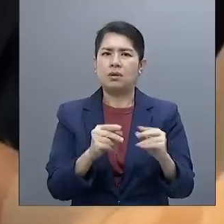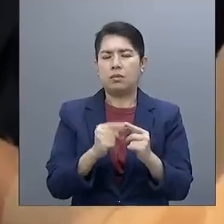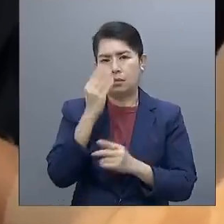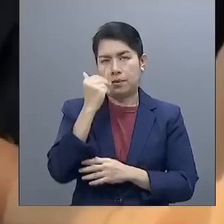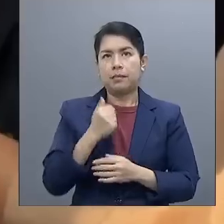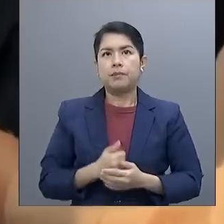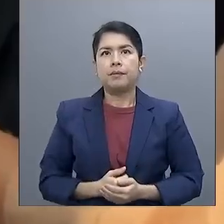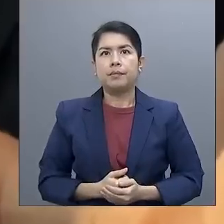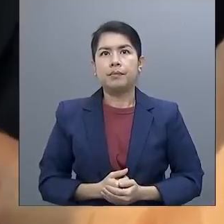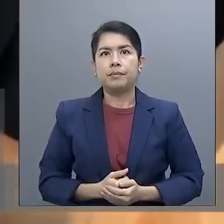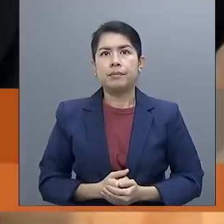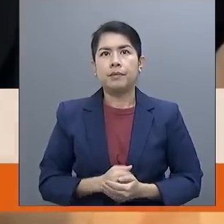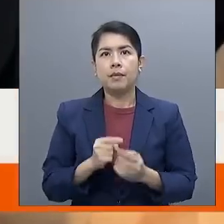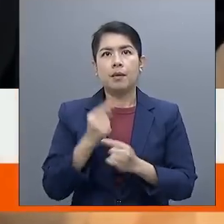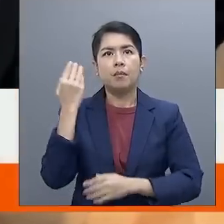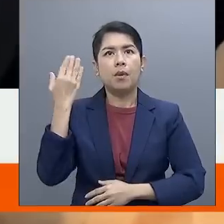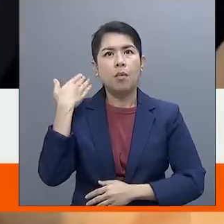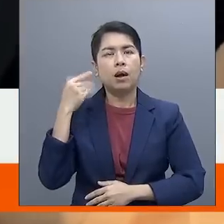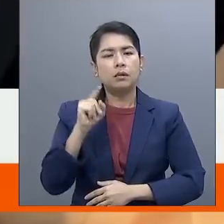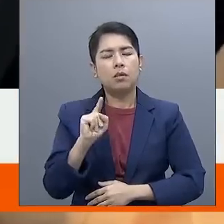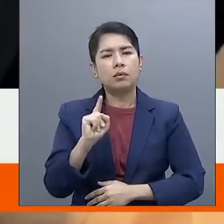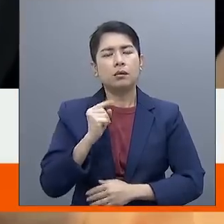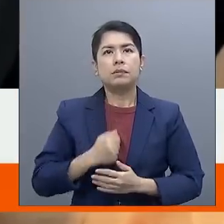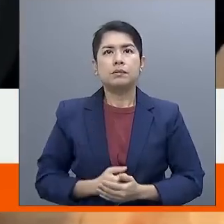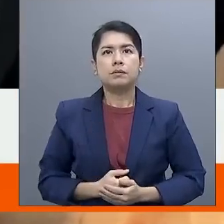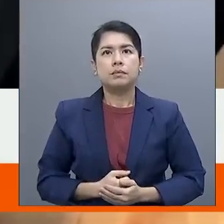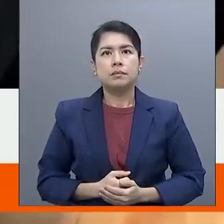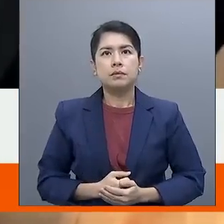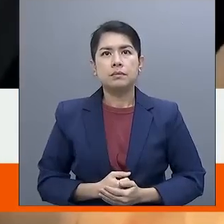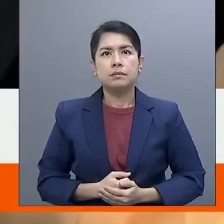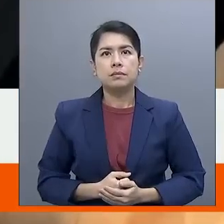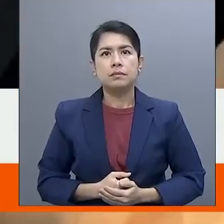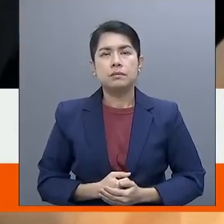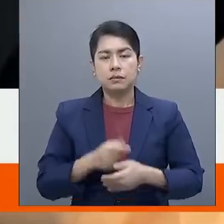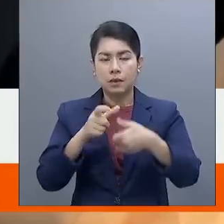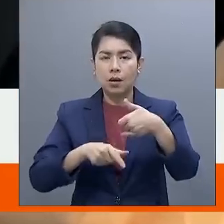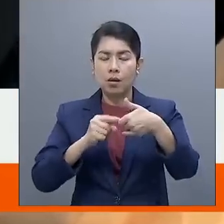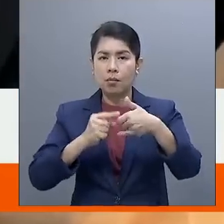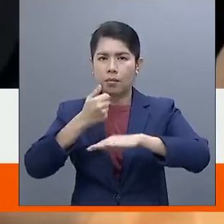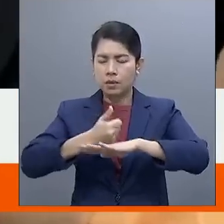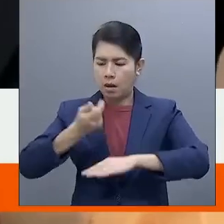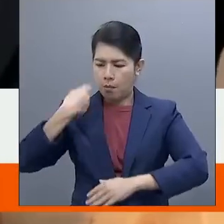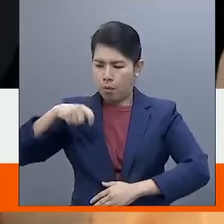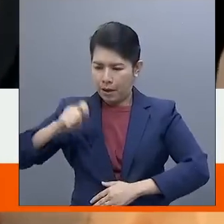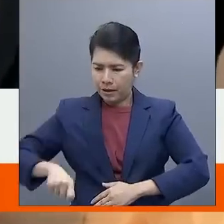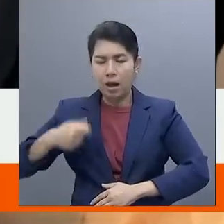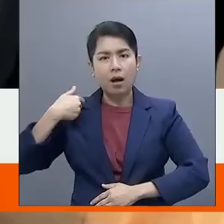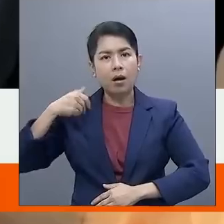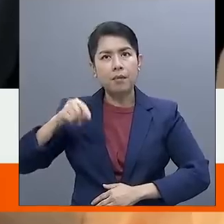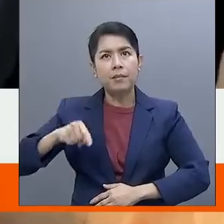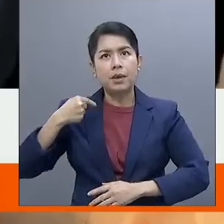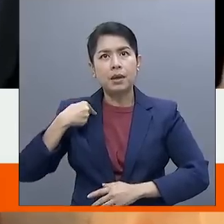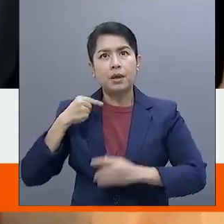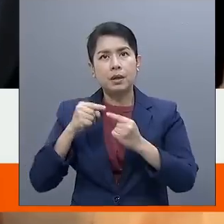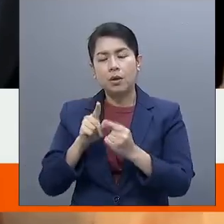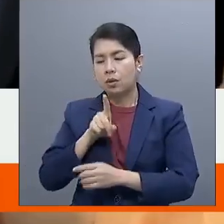เรื่องของเมื่อวานก็เลยกลายเป็นภาพของการที่ผู้พิพากษาในคดีเกตนะคะตัดสินใจสืบพยาน